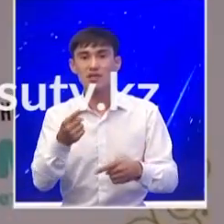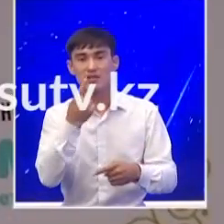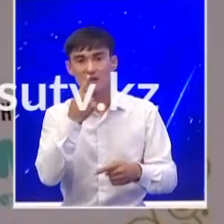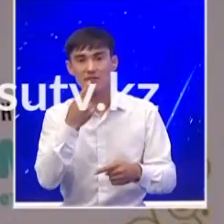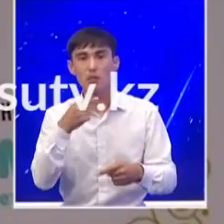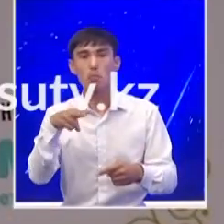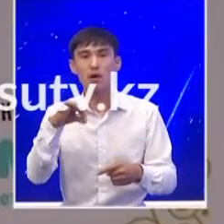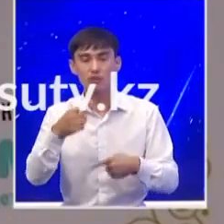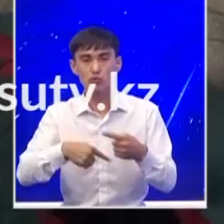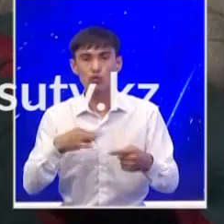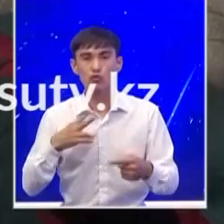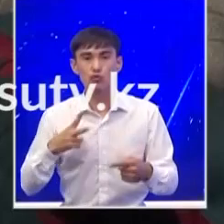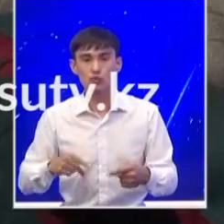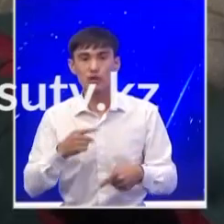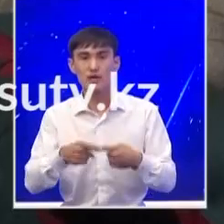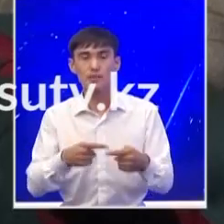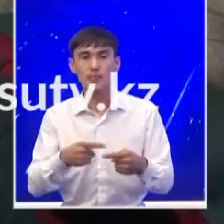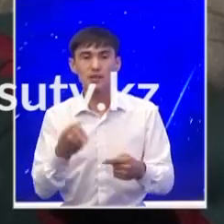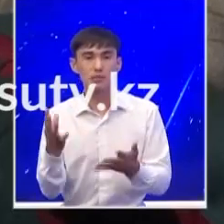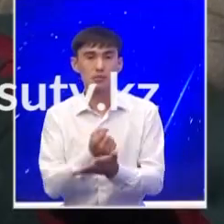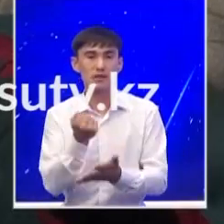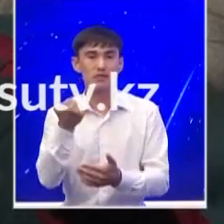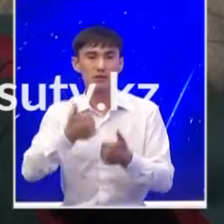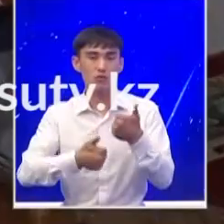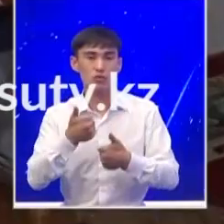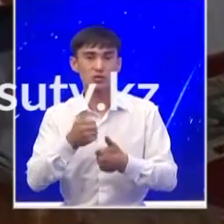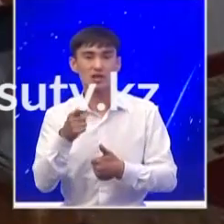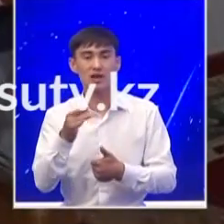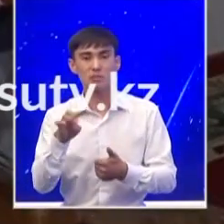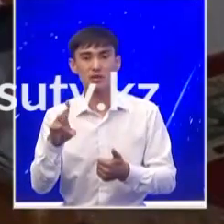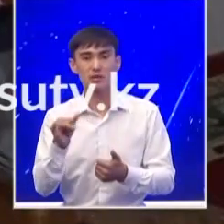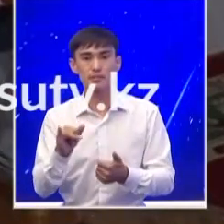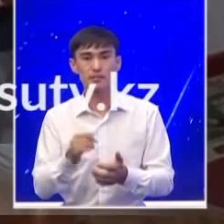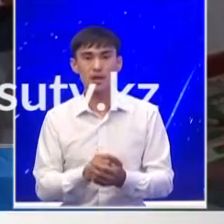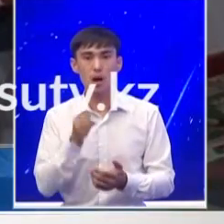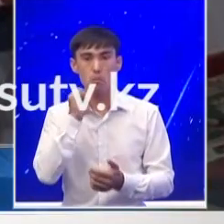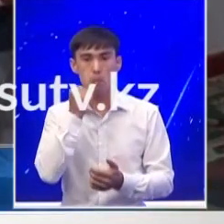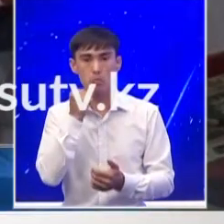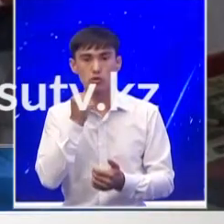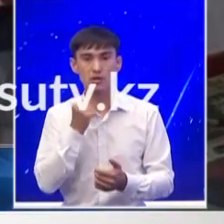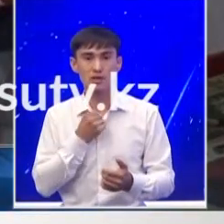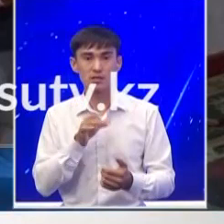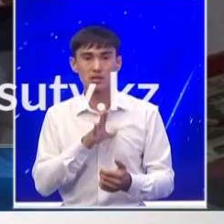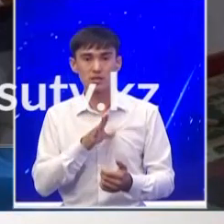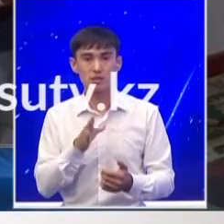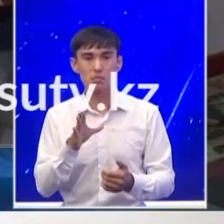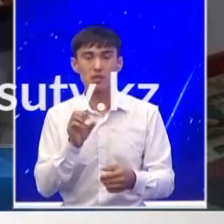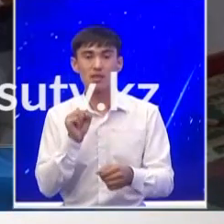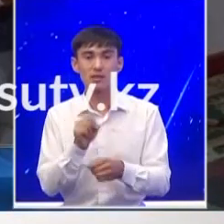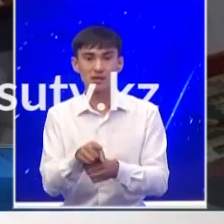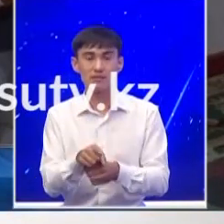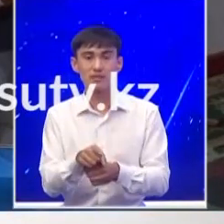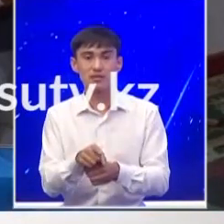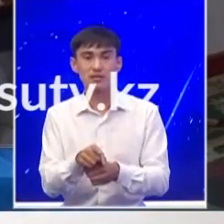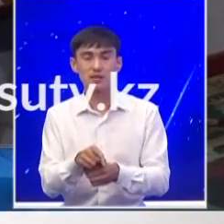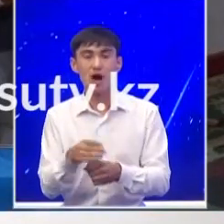участие в онлайн-конкурсе, где они завоевали гран-при. Бабушка наша была наставницей, а внучка участвовала в